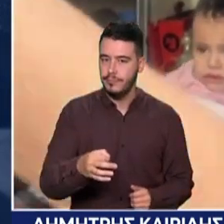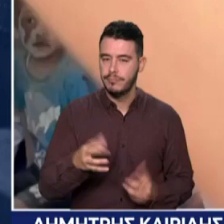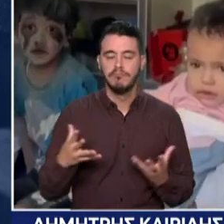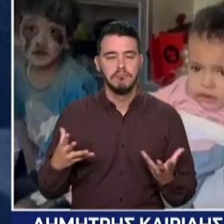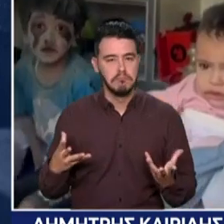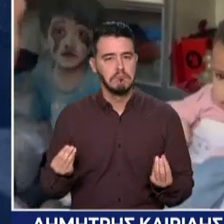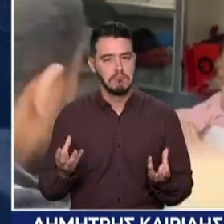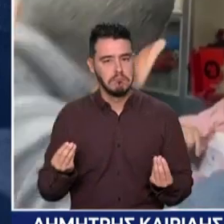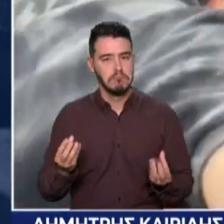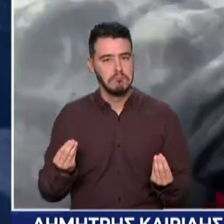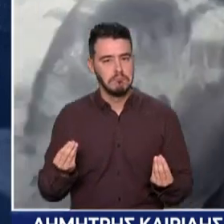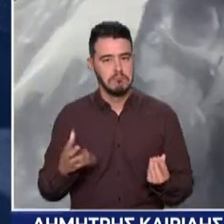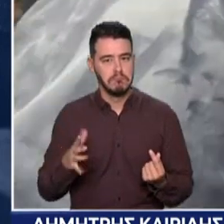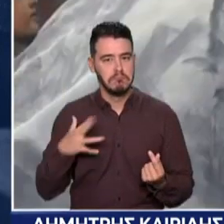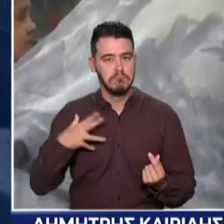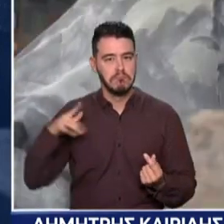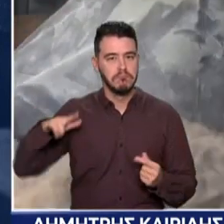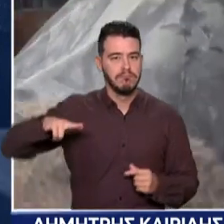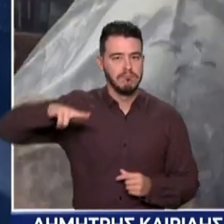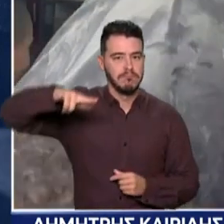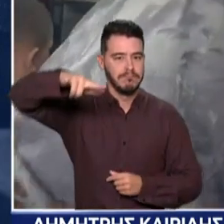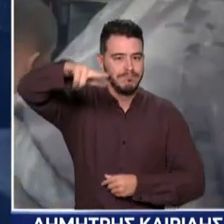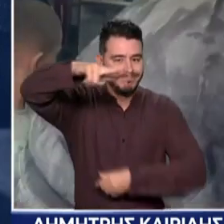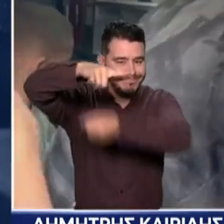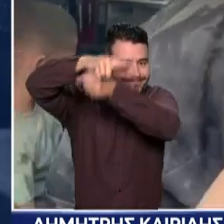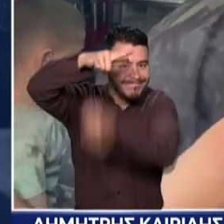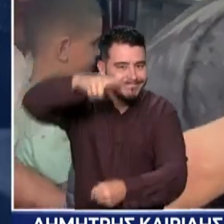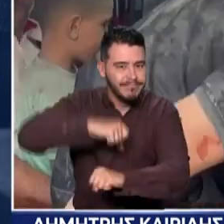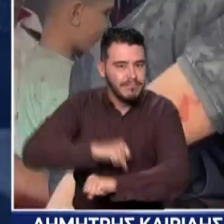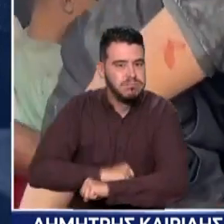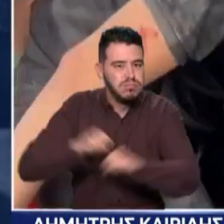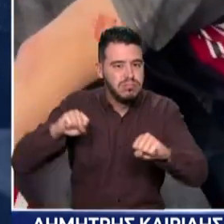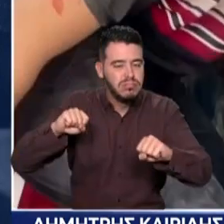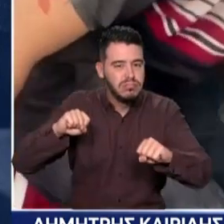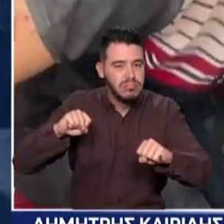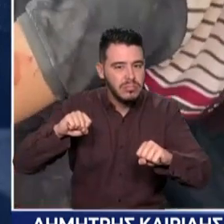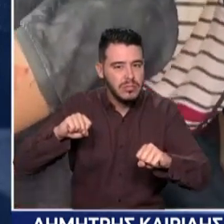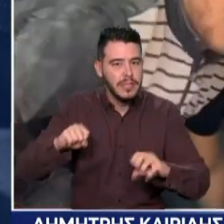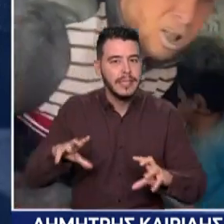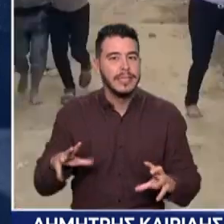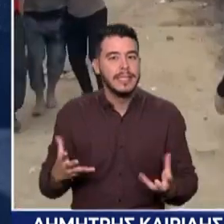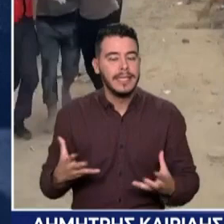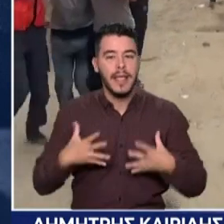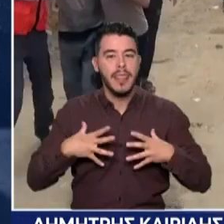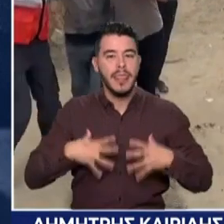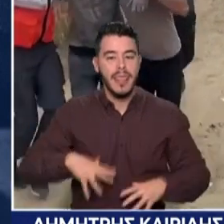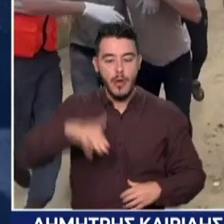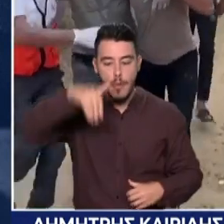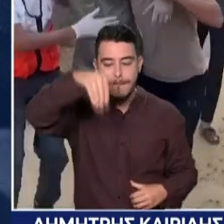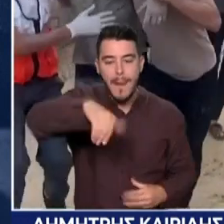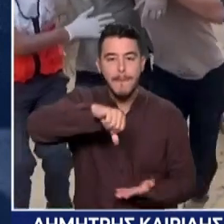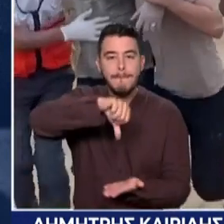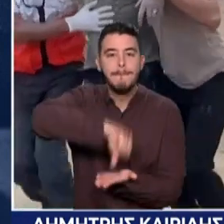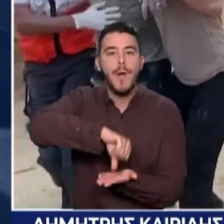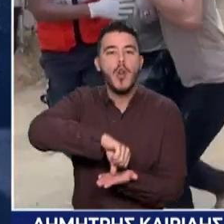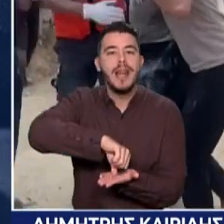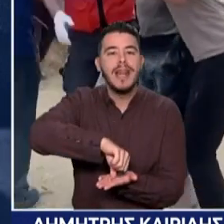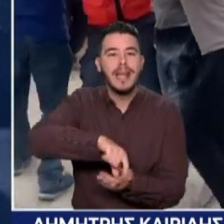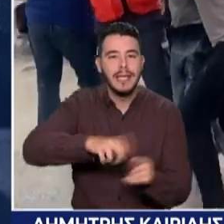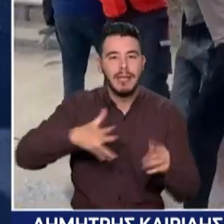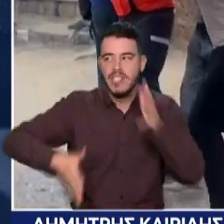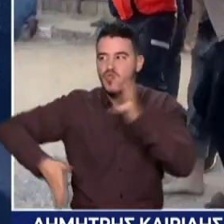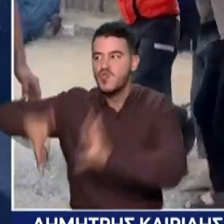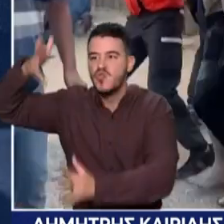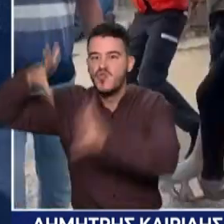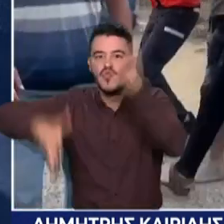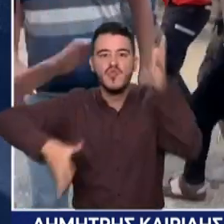βλήματα που ρίχνει η πολεμική αεροπορία του Ισραήλ αυτή τη στιγμή έχουν στόχο να ανοίξουν διαδρόμους μέσα στην πόλη της Γάζας, να μην υπάρχουν ψηλά κτίρια δεξιά